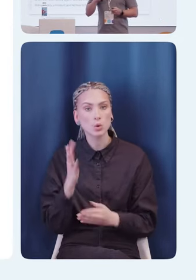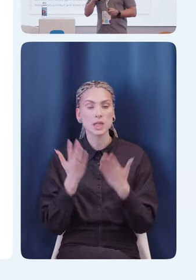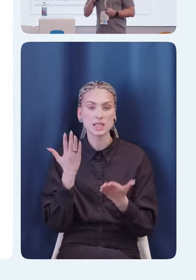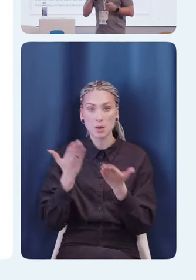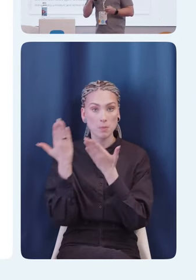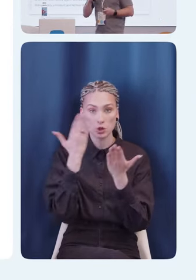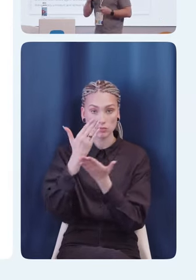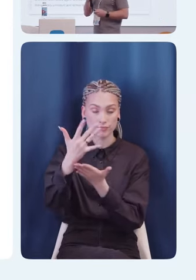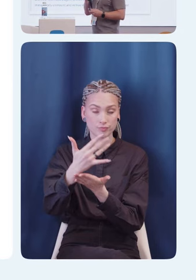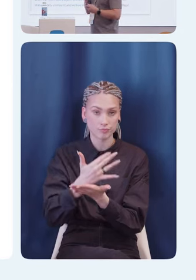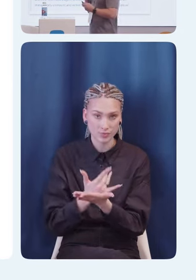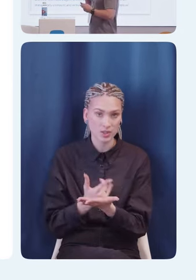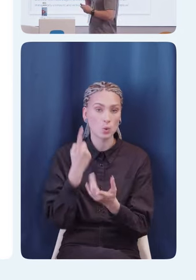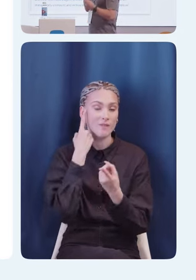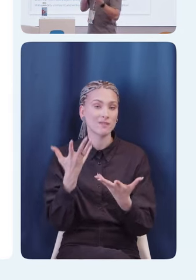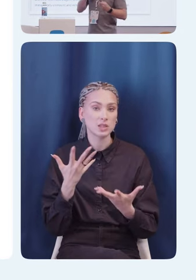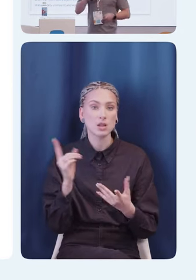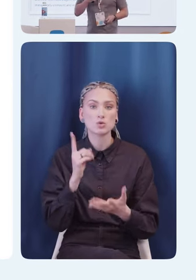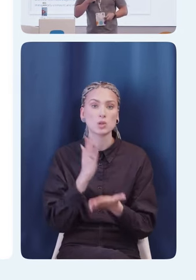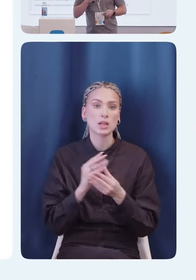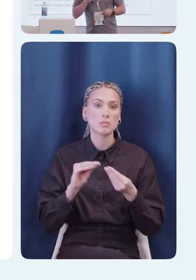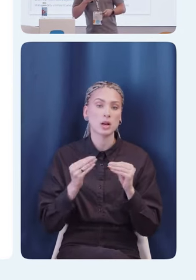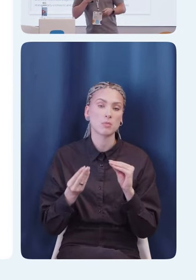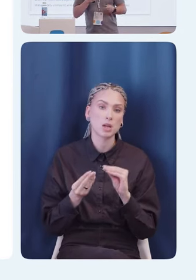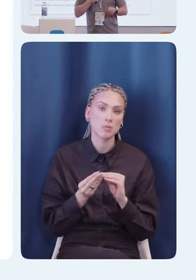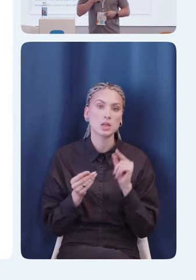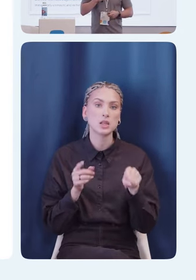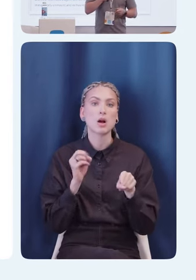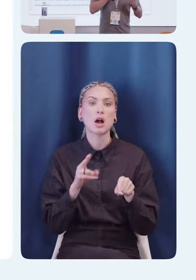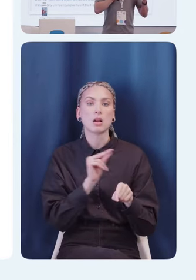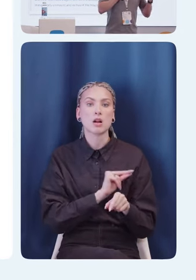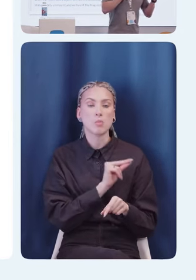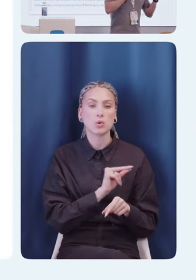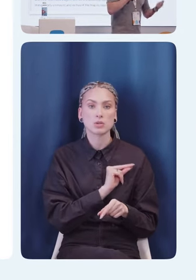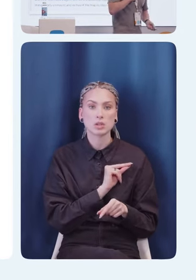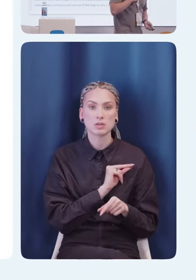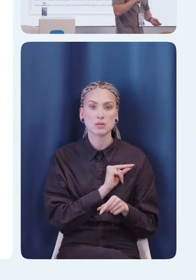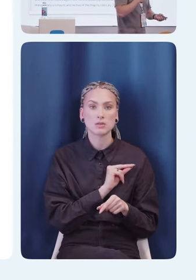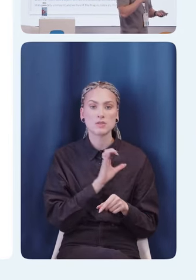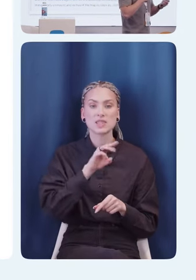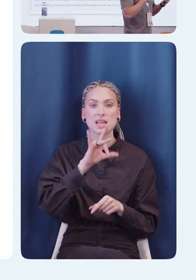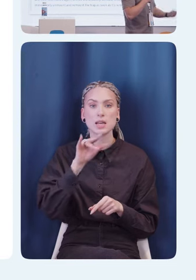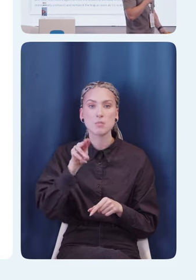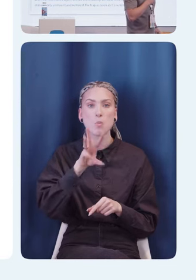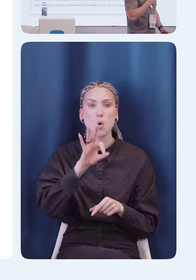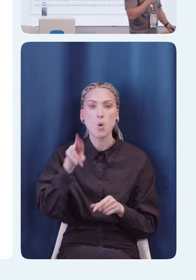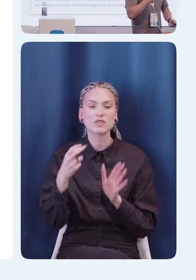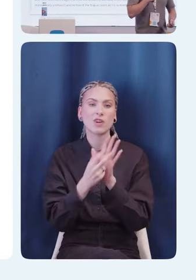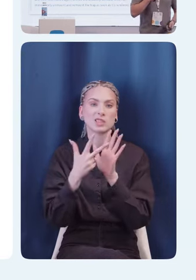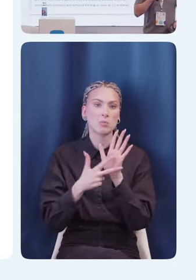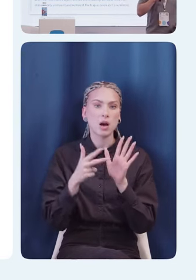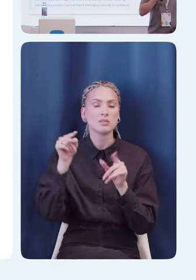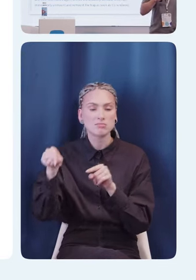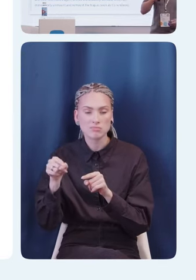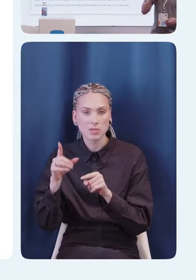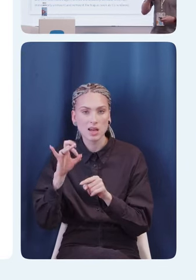почитать дальше, то выяснится, что есть проблемы с тем, как это работает в strict моде в 18-м реакте, что